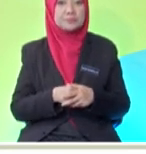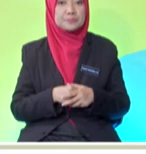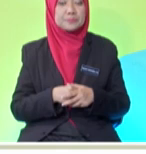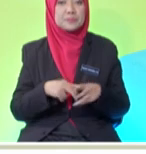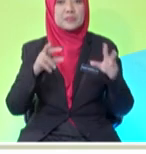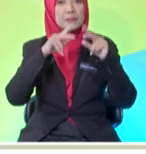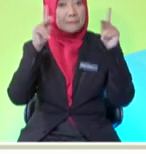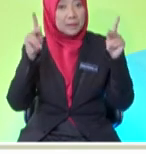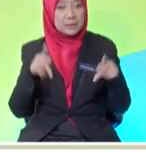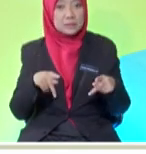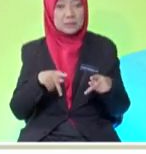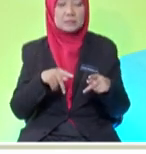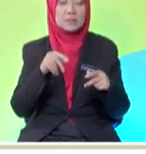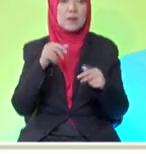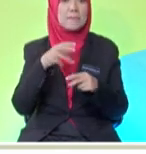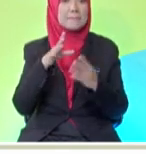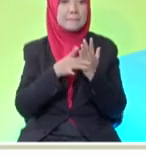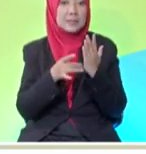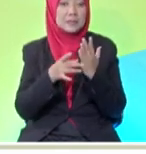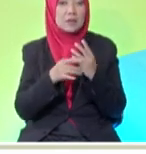arah minyak hidrolik